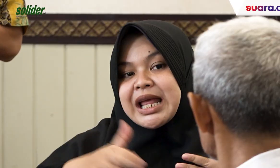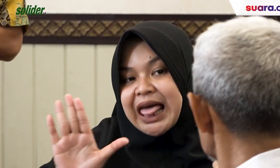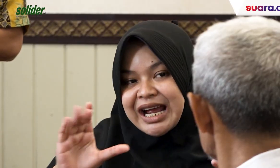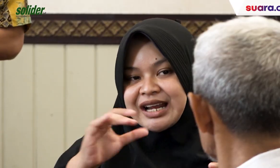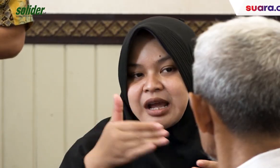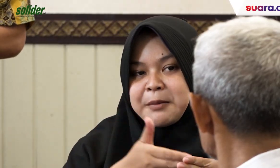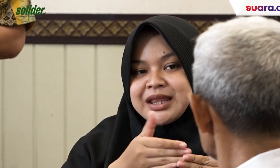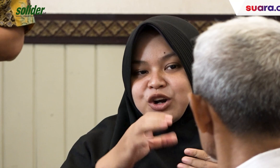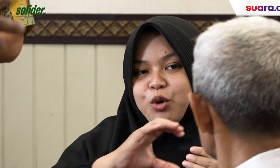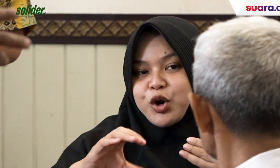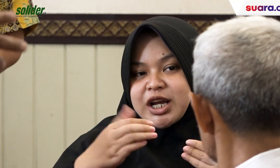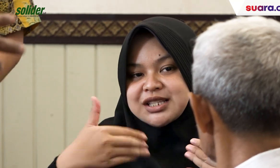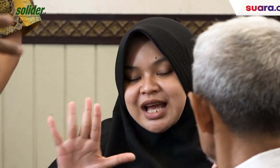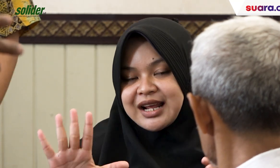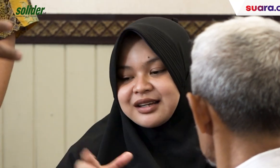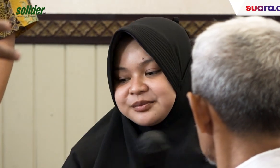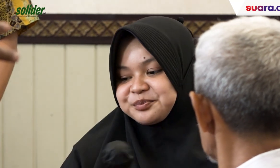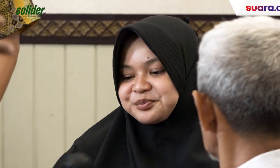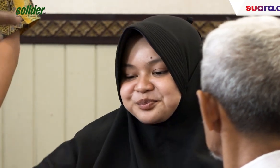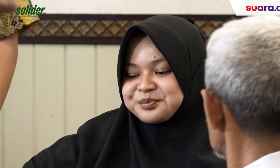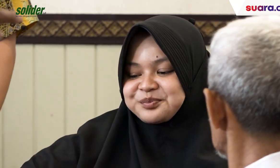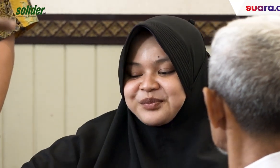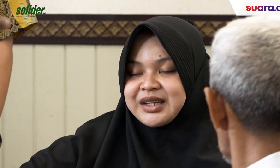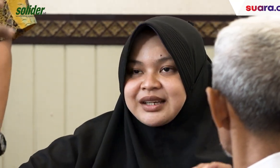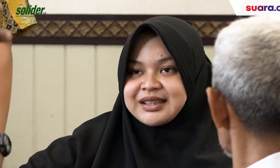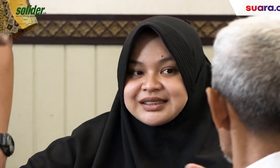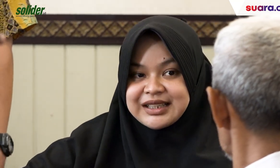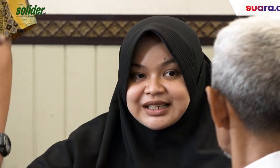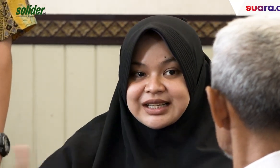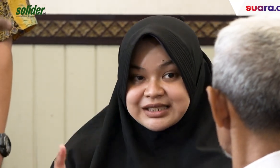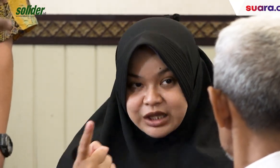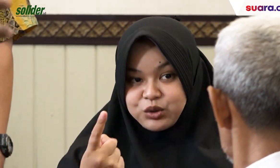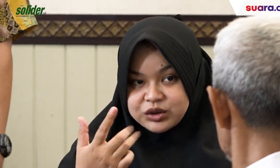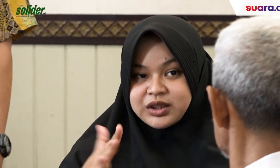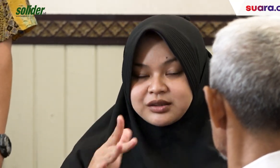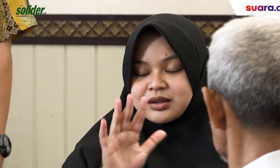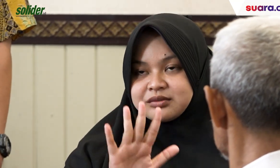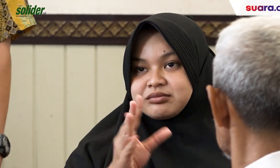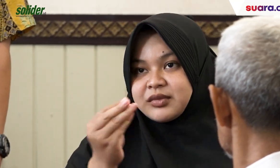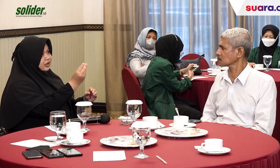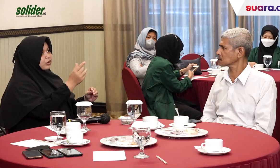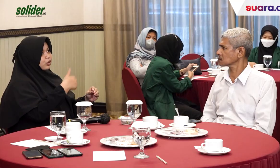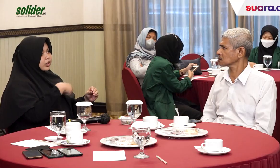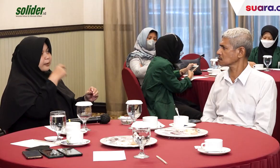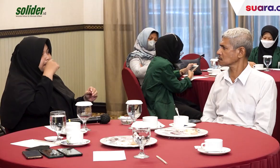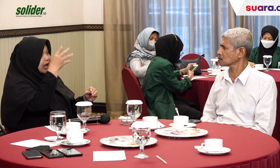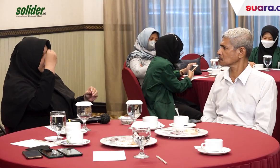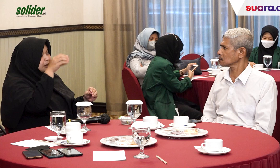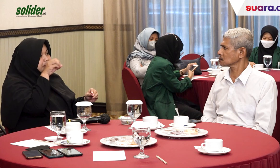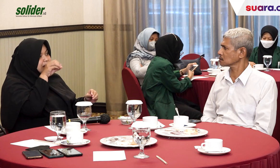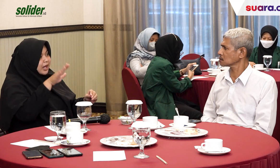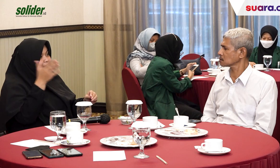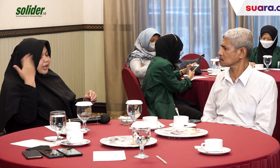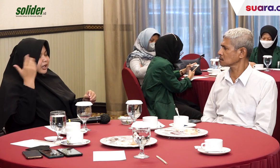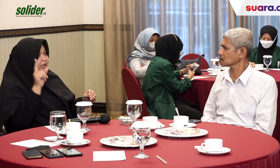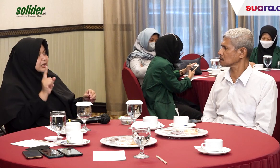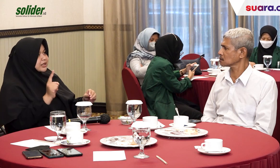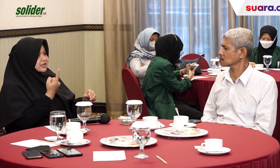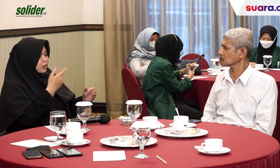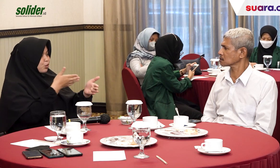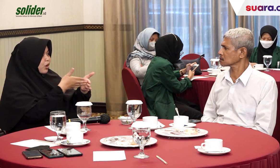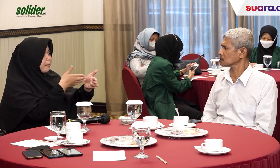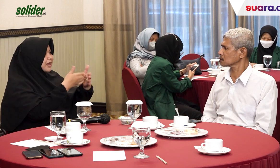hambatan itu betul salah satu yang tergambar dari yang disampaikan oleh Pak Andi tadi adalah